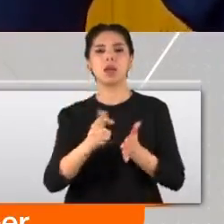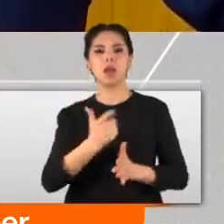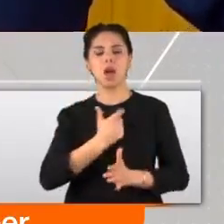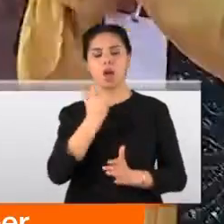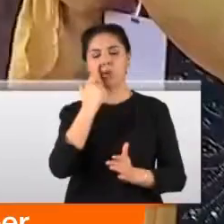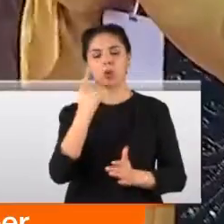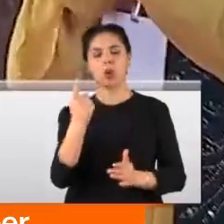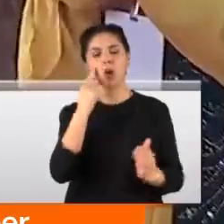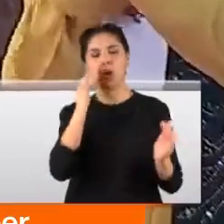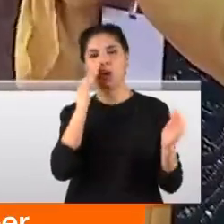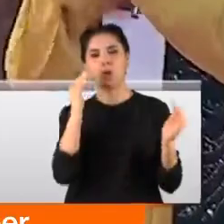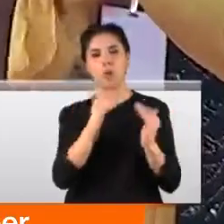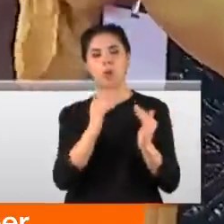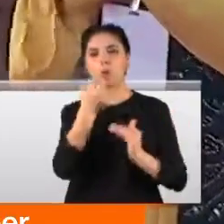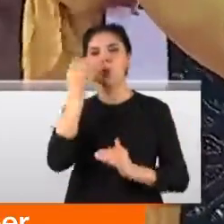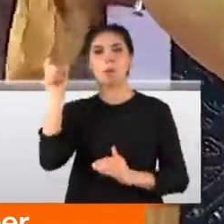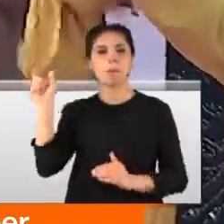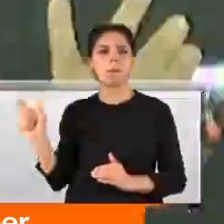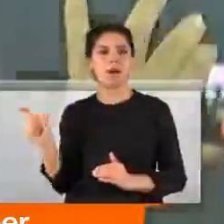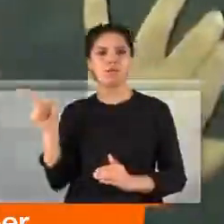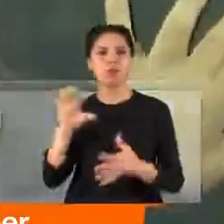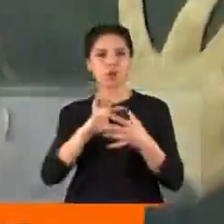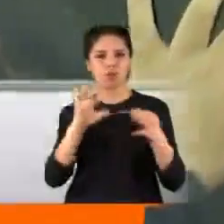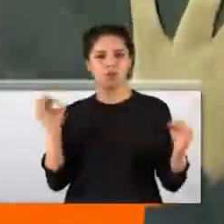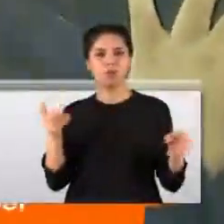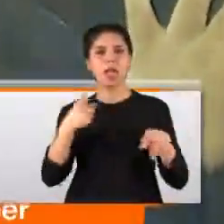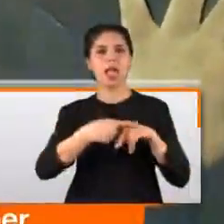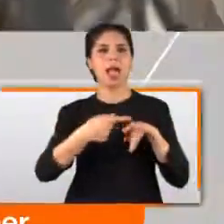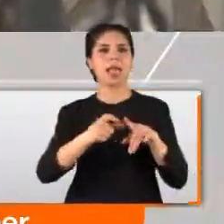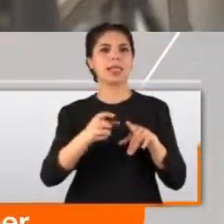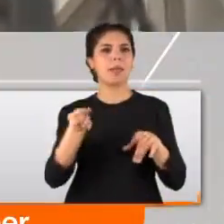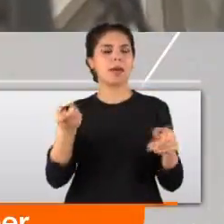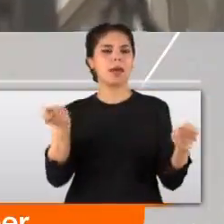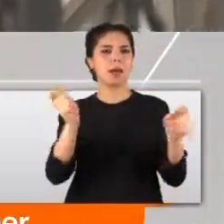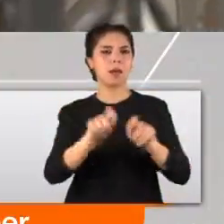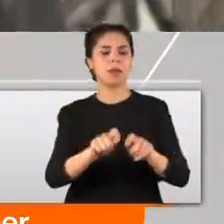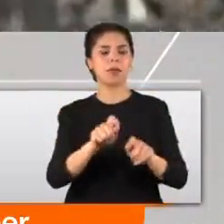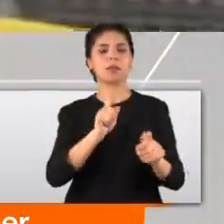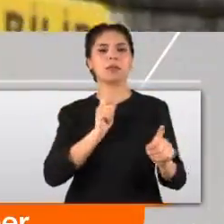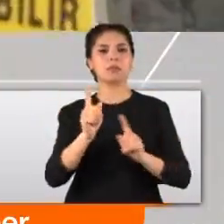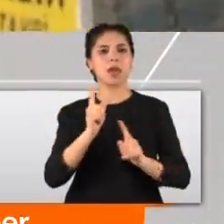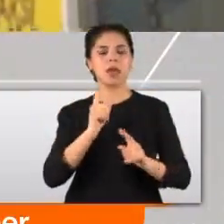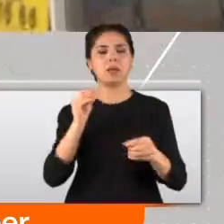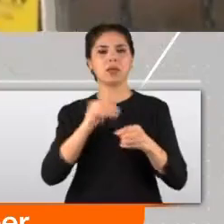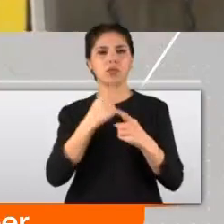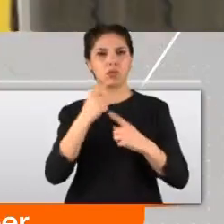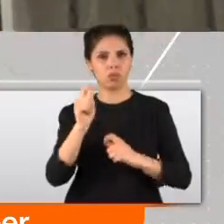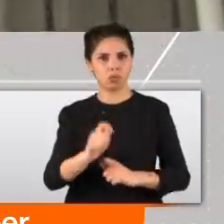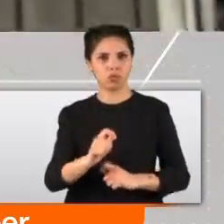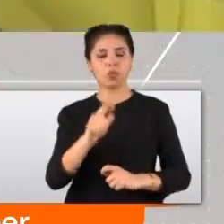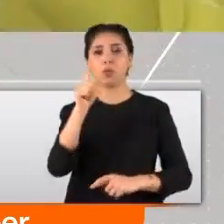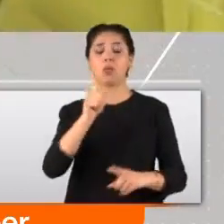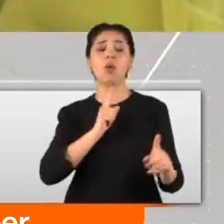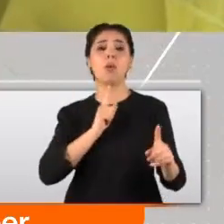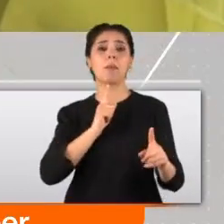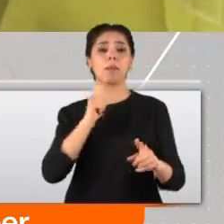hukuken geçerlidir. Bahçeli sözü HDP'nin kapatılması davasına getirdi. Kapatılma davasının seçim